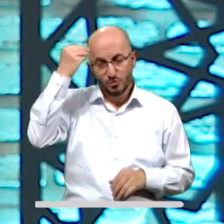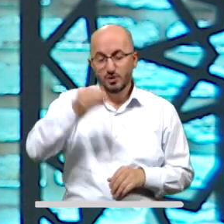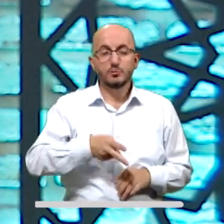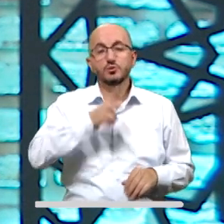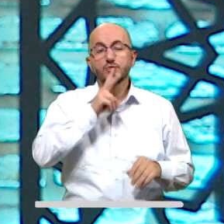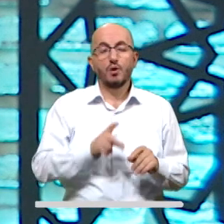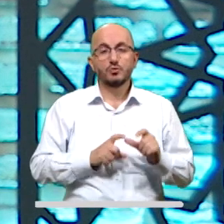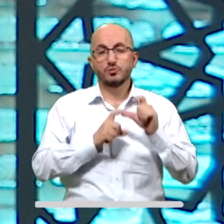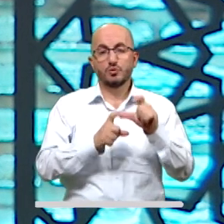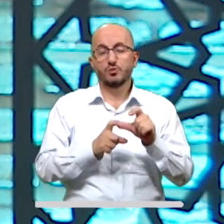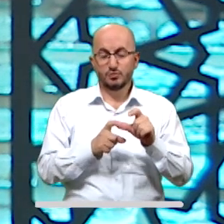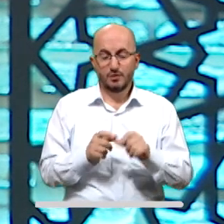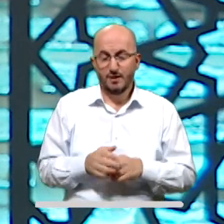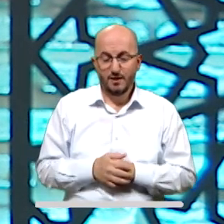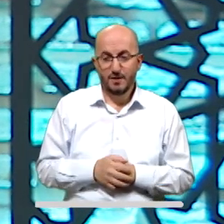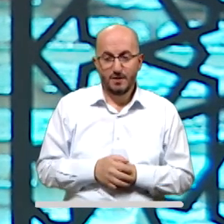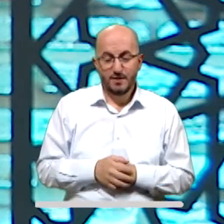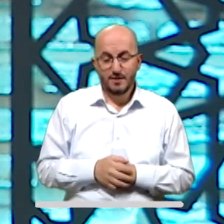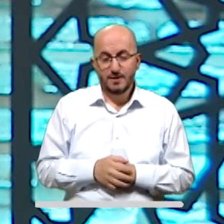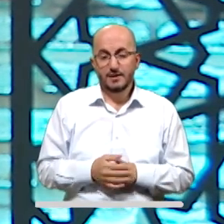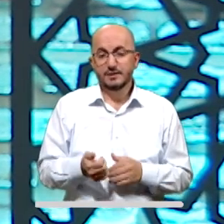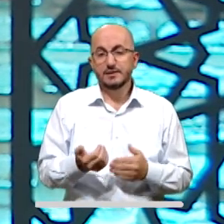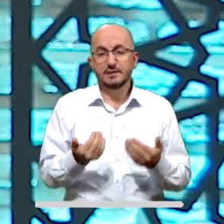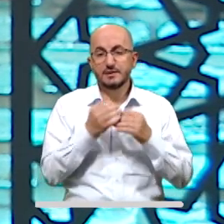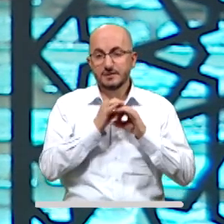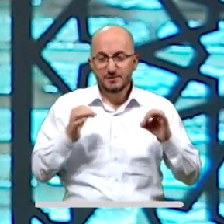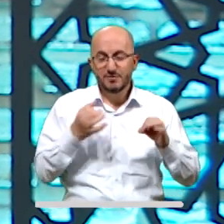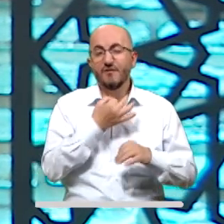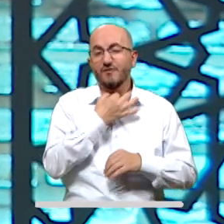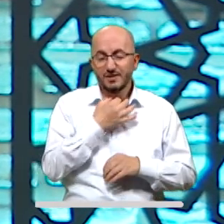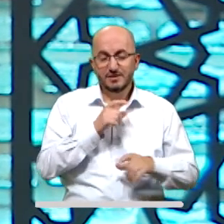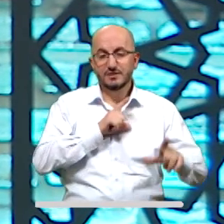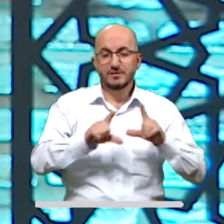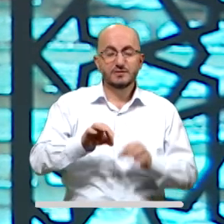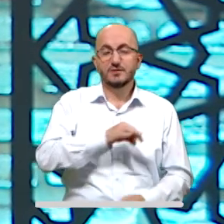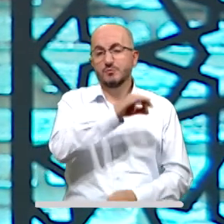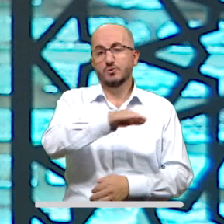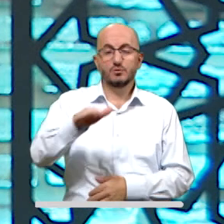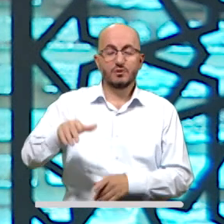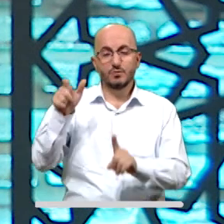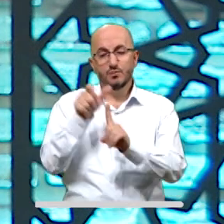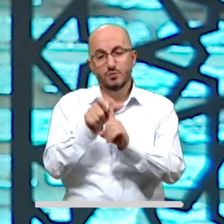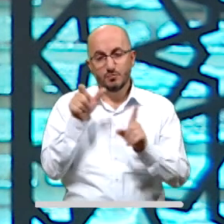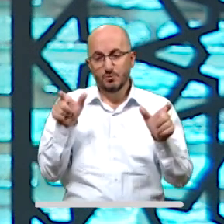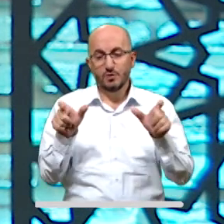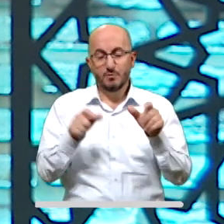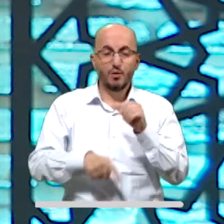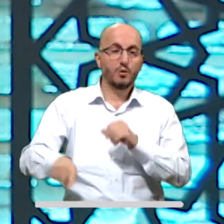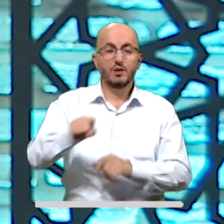soruda atıfta bulundu. Yetimi, garibi, gurebayı, ihtiyaç sahibi çocuklarımızı koruyup kollamak,